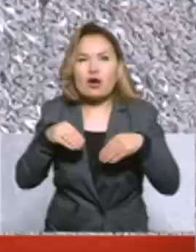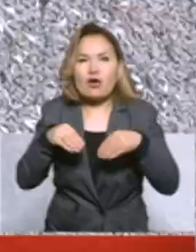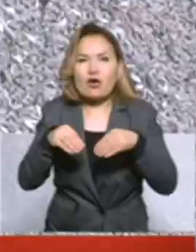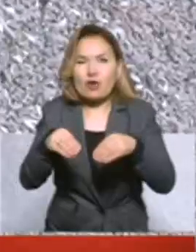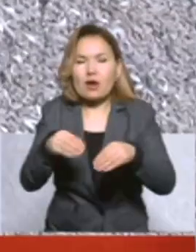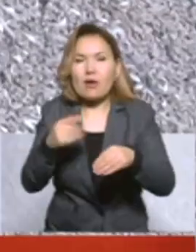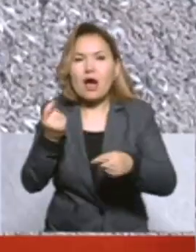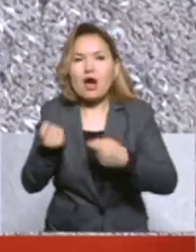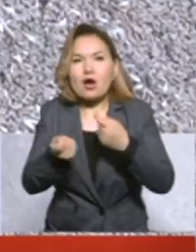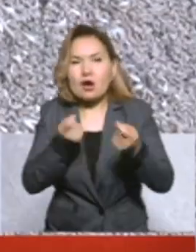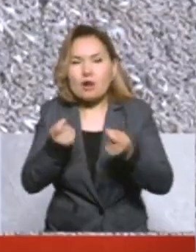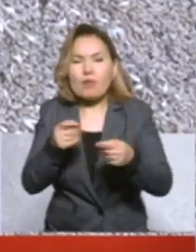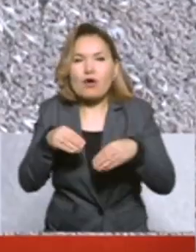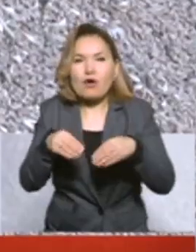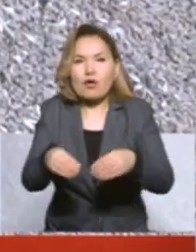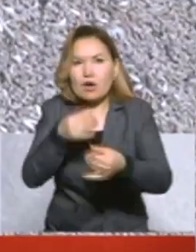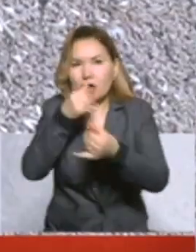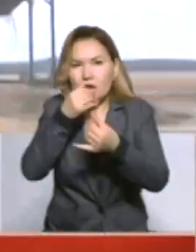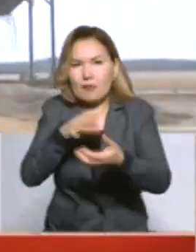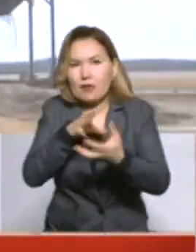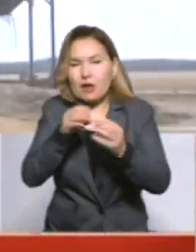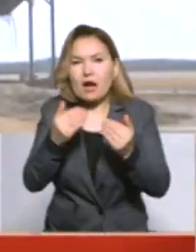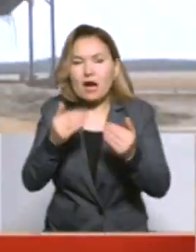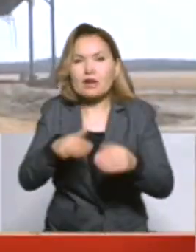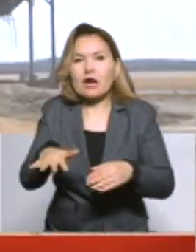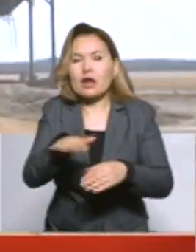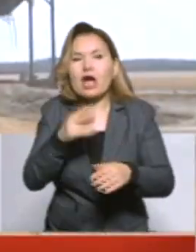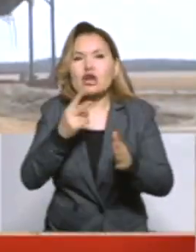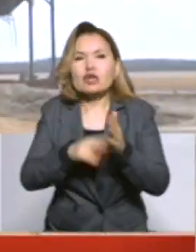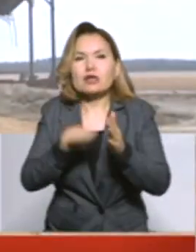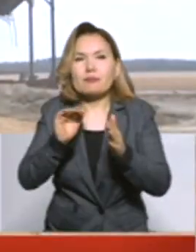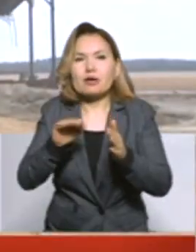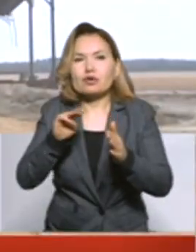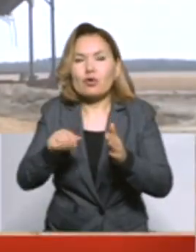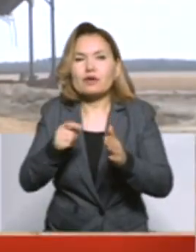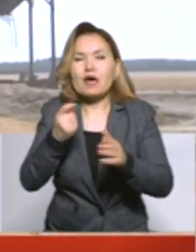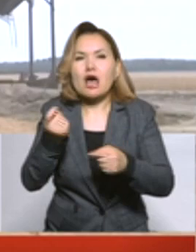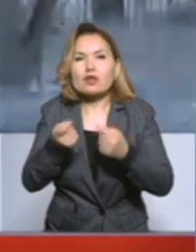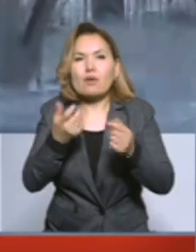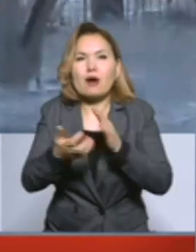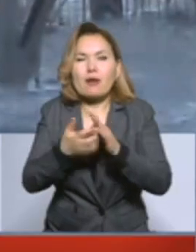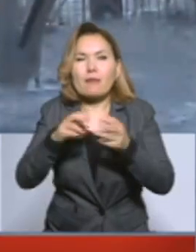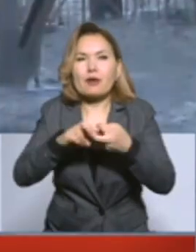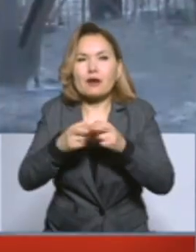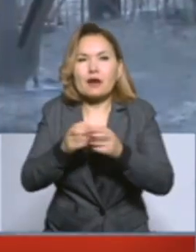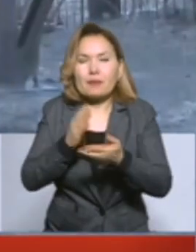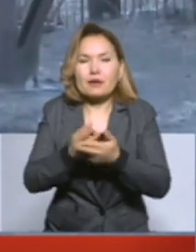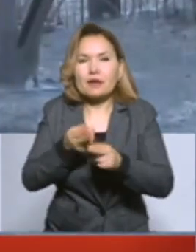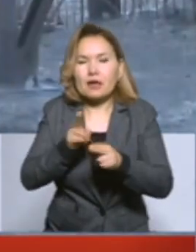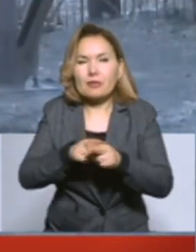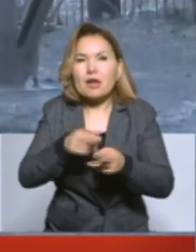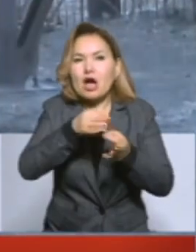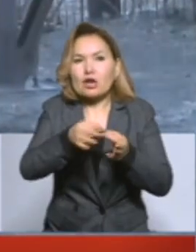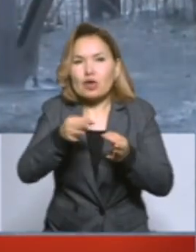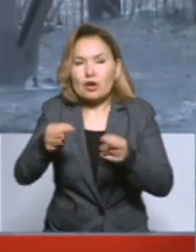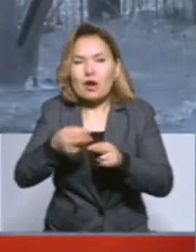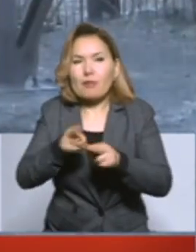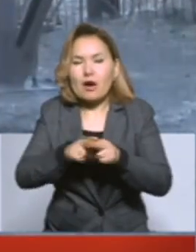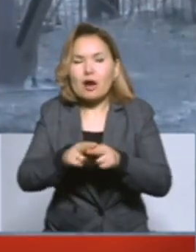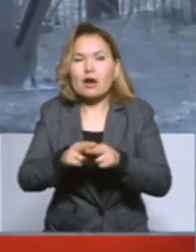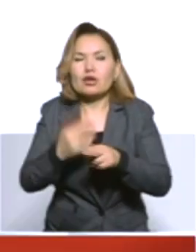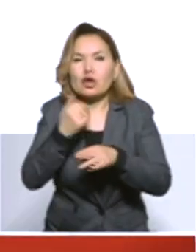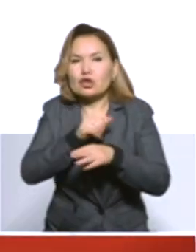алмай қаламыз ба деп алаңдап отыр. Қазір өңірде 70 мың тоннадай тұқым тапшы. Кейбір дихандар оны елдің түкпір-түкпірінен